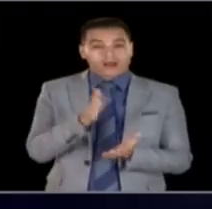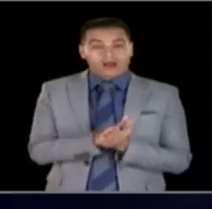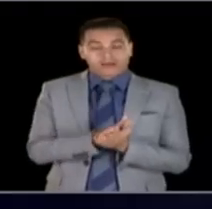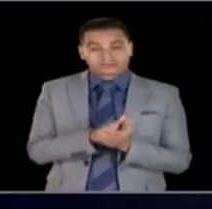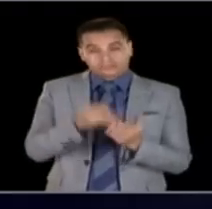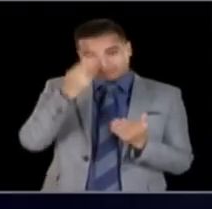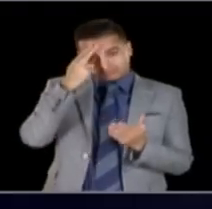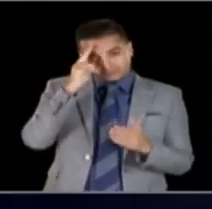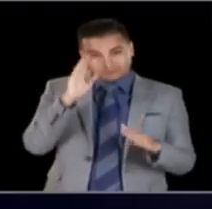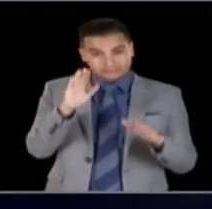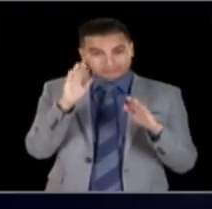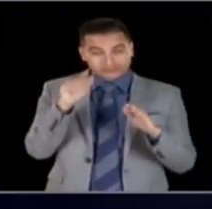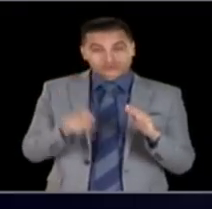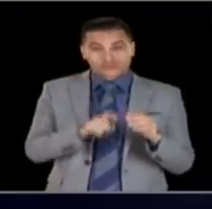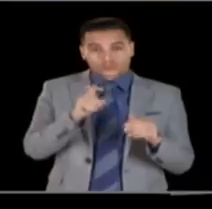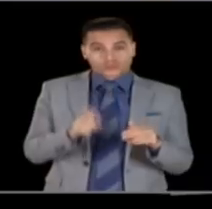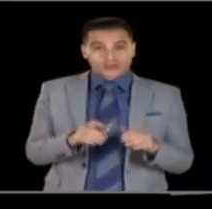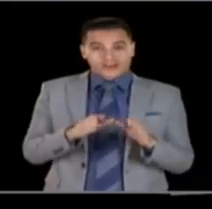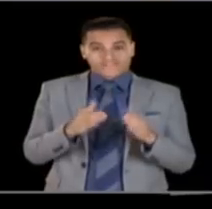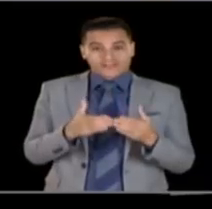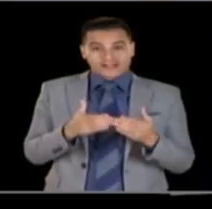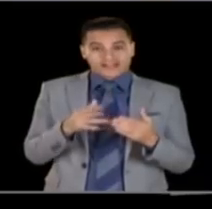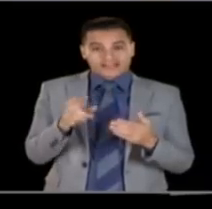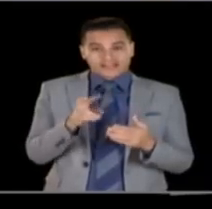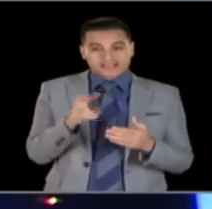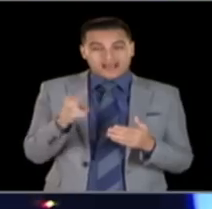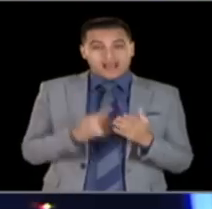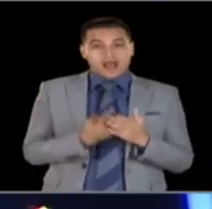سؤالين لكل فريق وأول سؤال سيف محمد. اتفضل يا سيف.